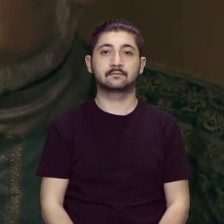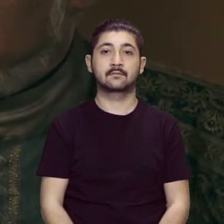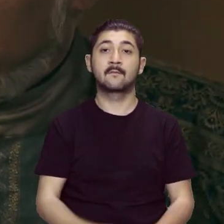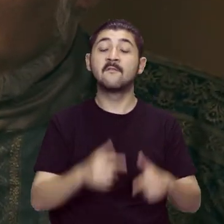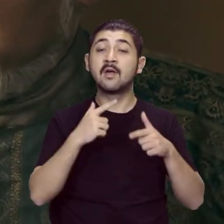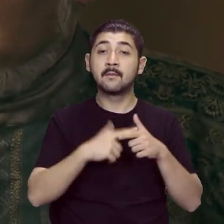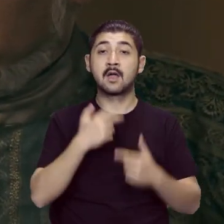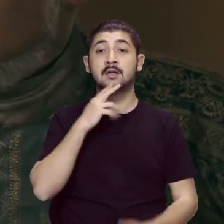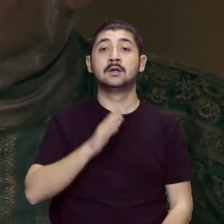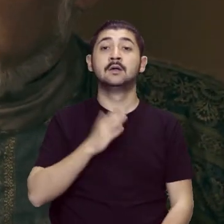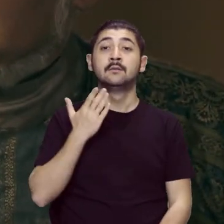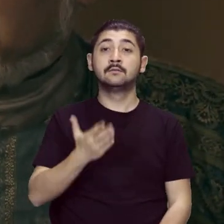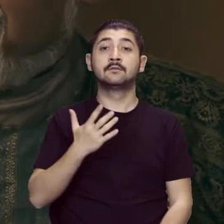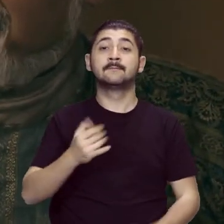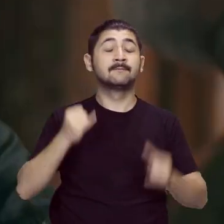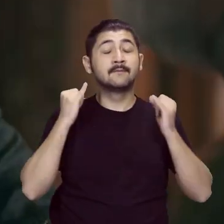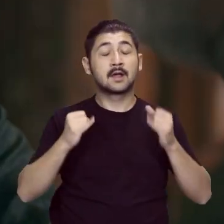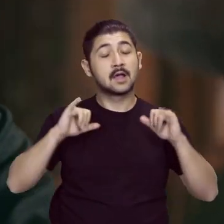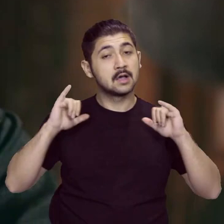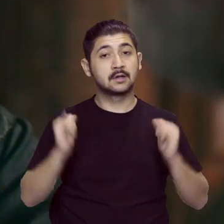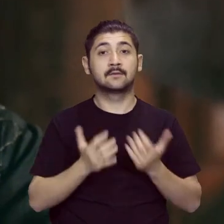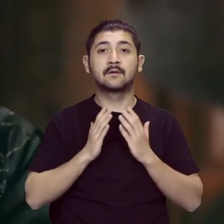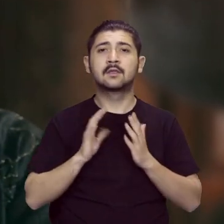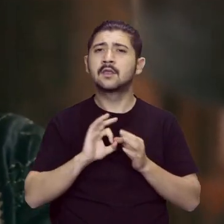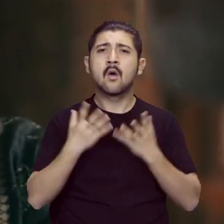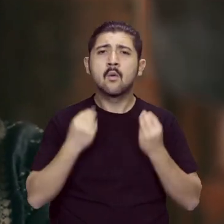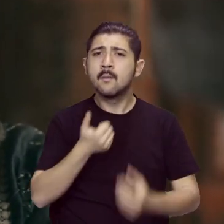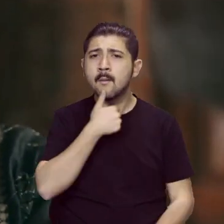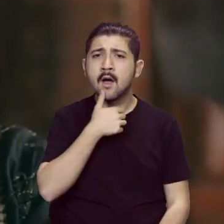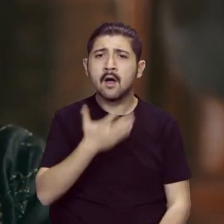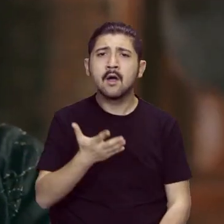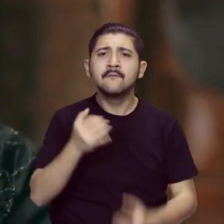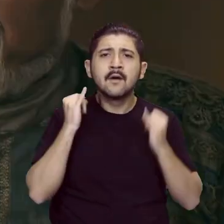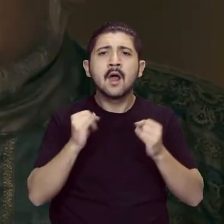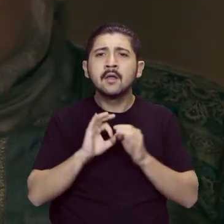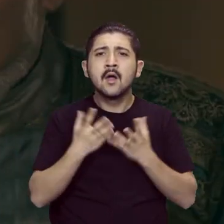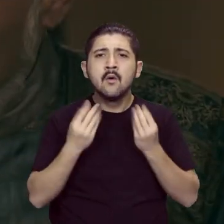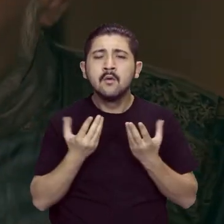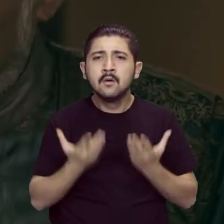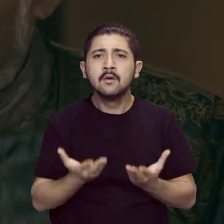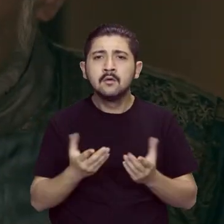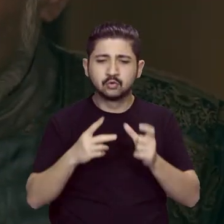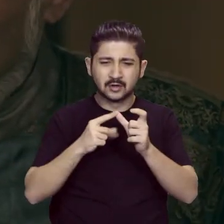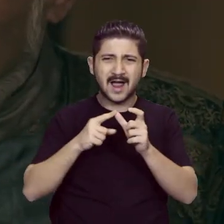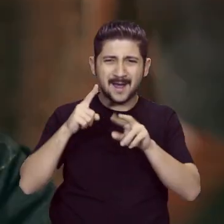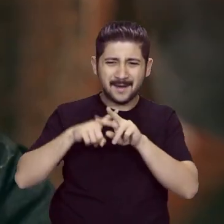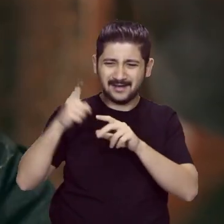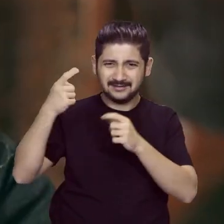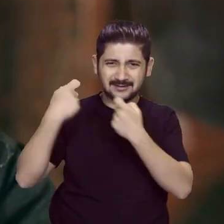Fatma kızım, bir felaket. Neler oluyor baba? Ne felaket? Şuayb'deki